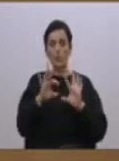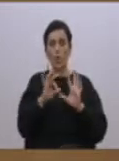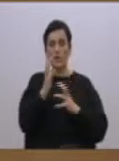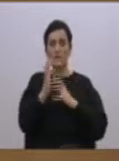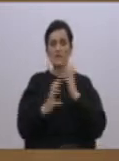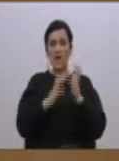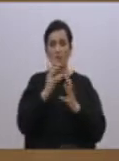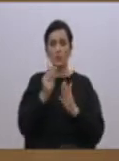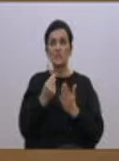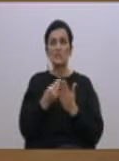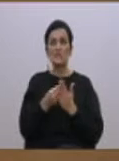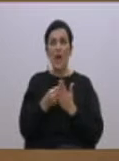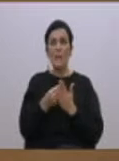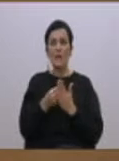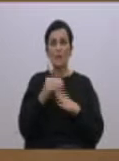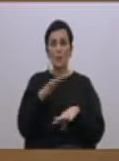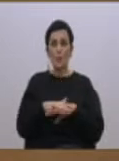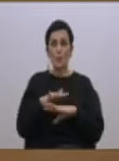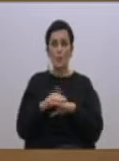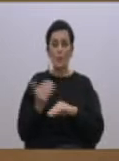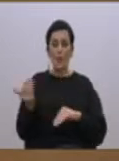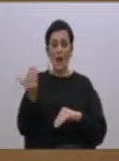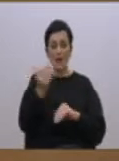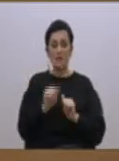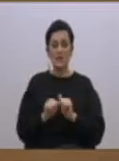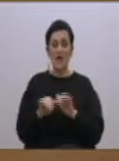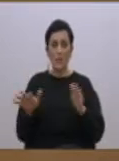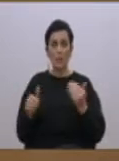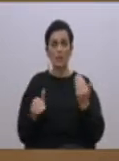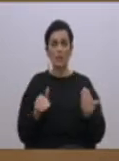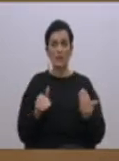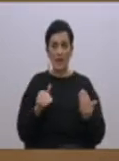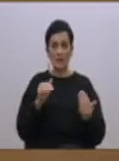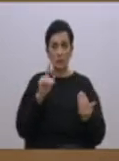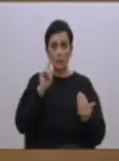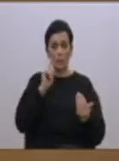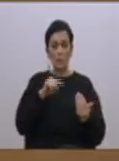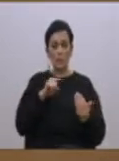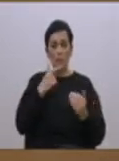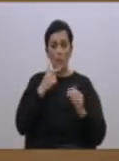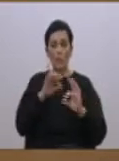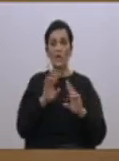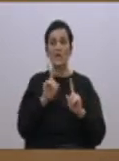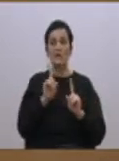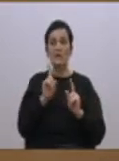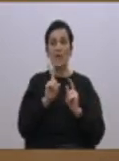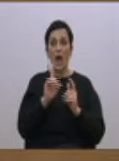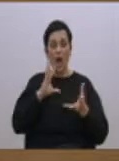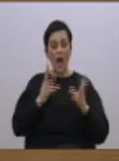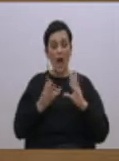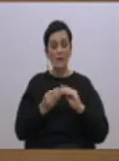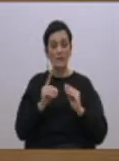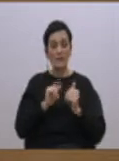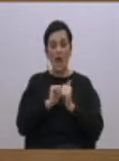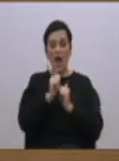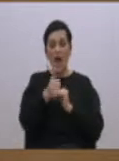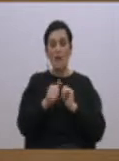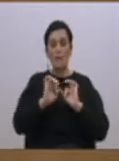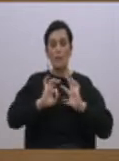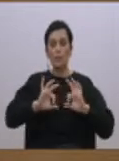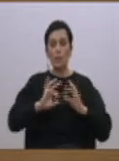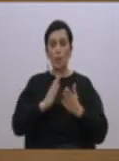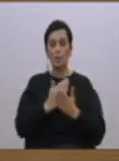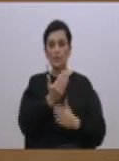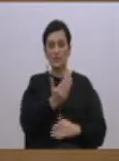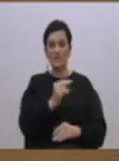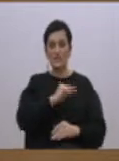საერთაშორისო საფინანსო ინსტიტუტების მიერ გამოქვეყნდა და თქვენ ეს მოგეხსენებათ. Რა ანალიზი და რა პროგნოზები აქვს ამ მიმართულებით თქვენ